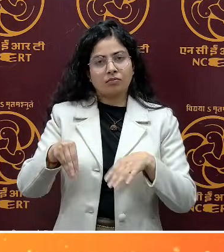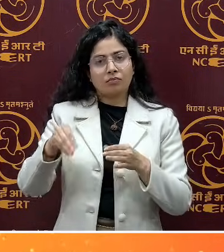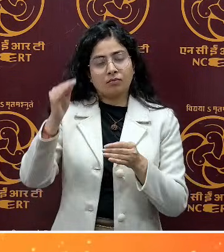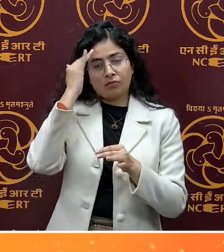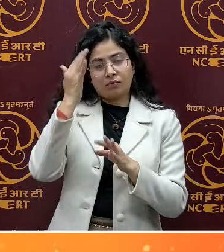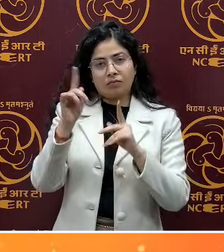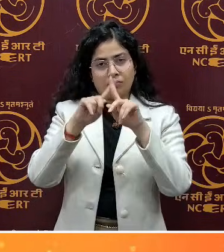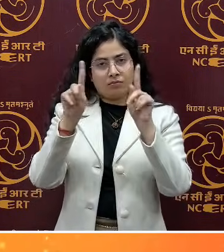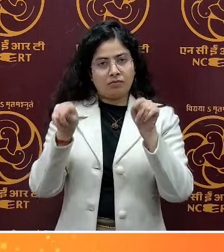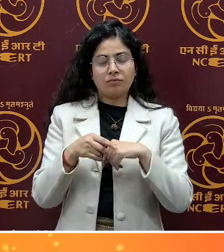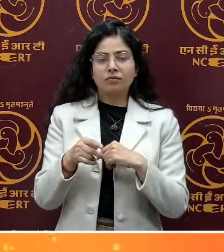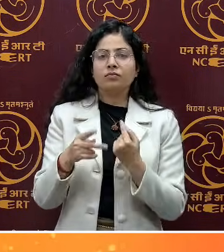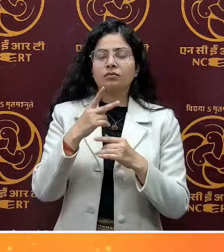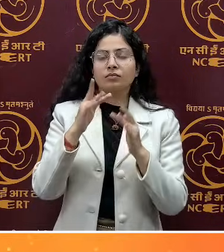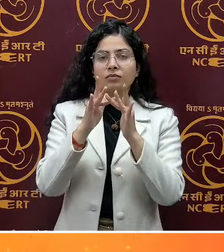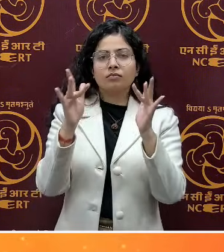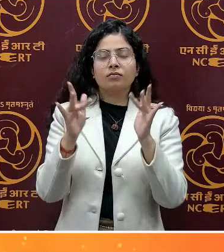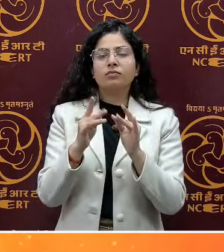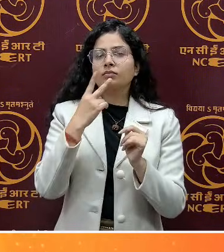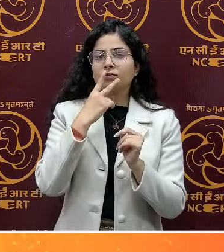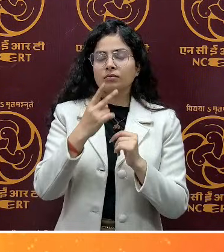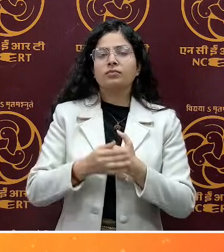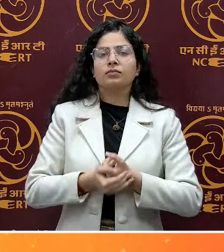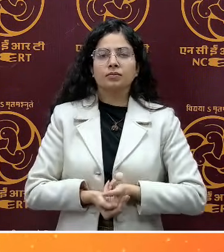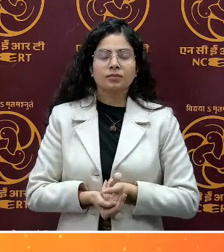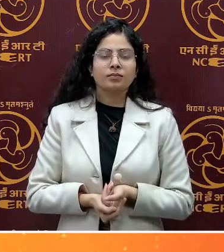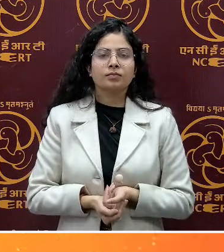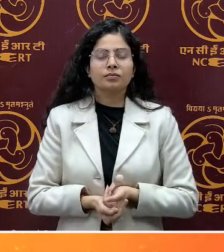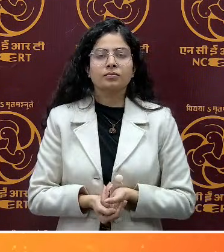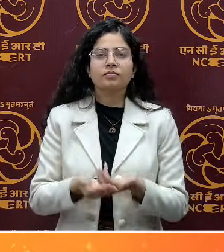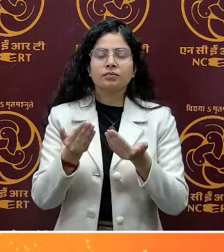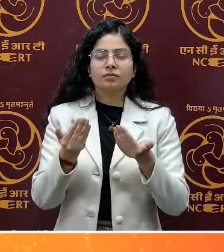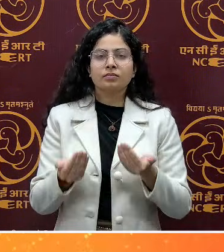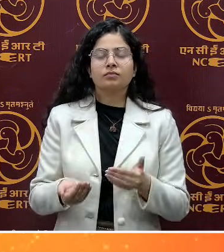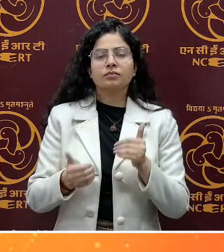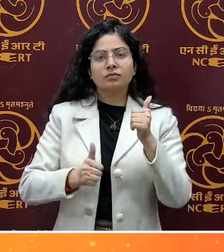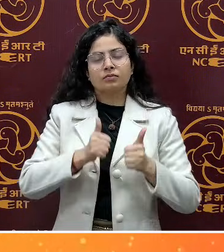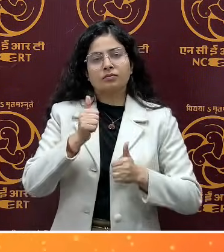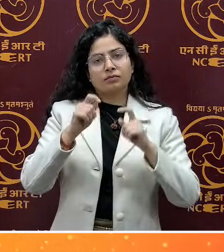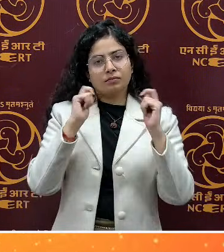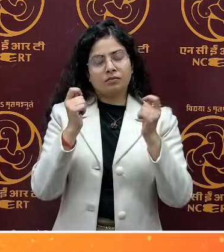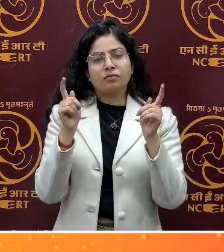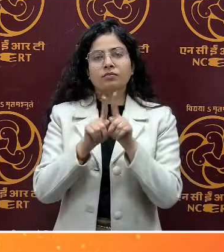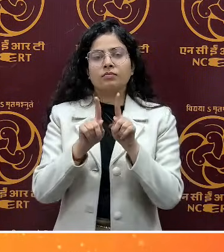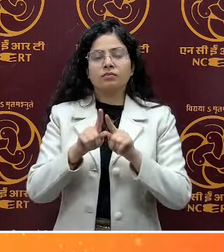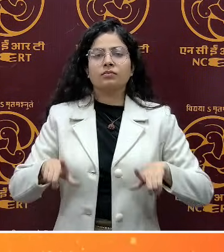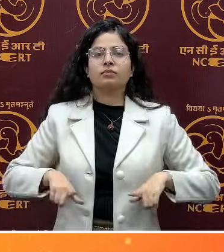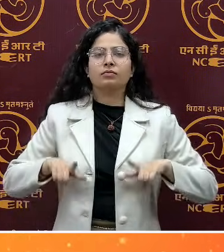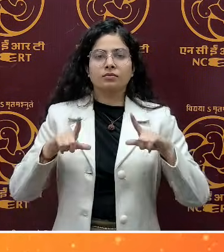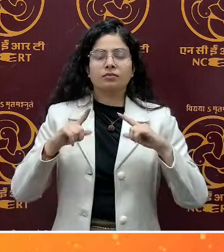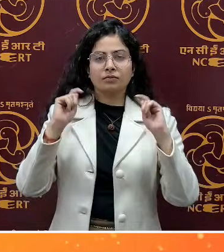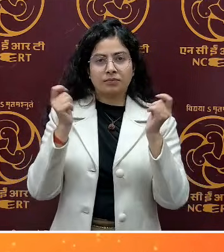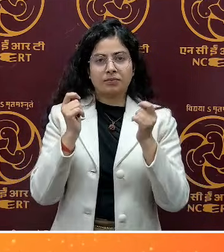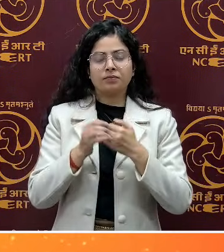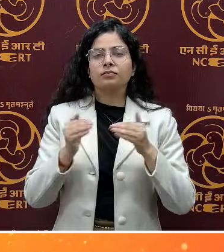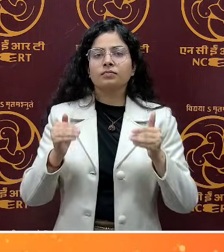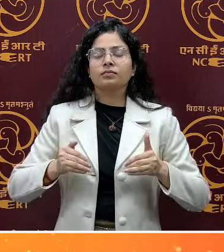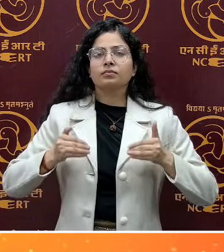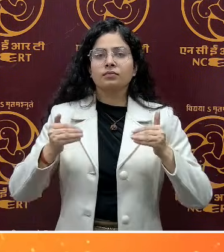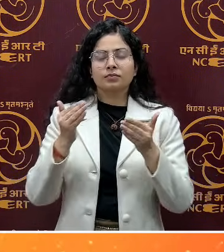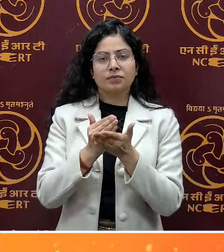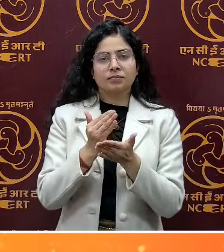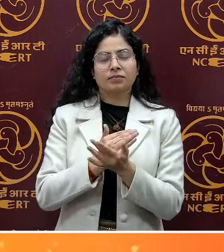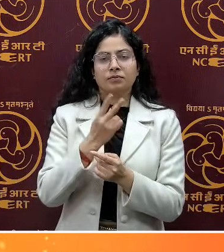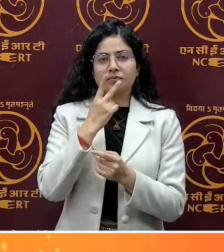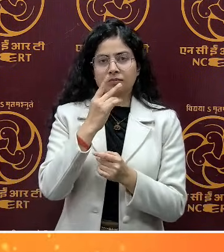लिए अपनी स्क्रीन पर दिखाई गई साइट पर ज़रूर विज़िट करें. आइए परीक्षा उत्सव को जीवन उत्सव की तरह मनाएं. अगला सत्र आप